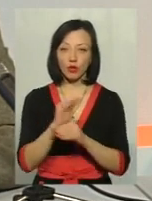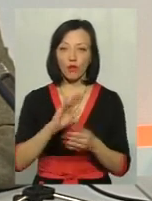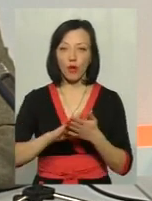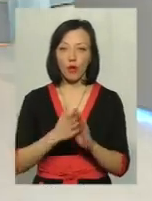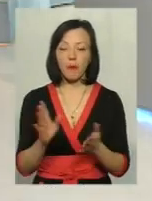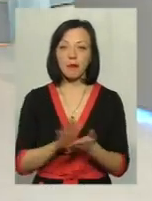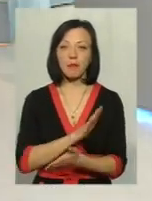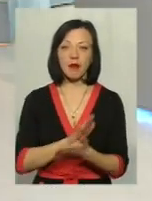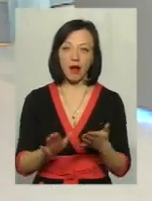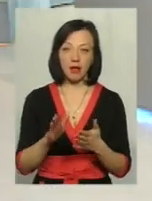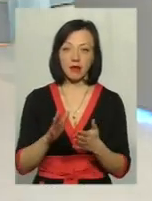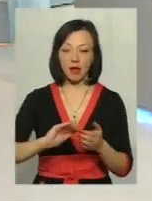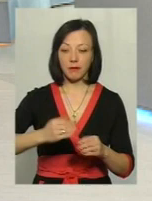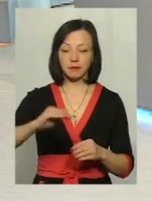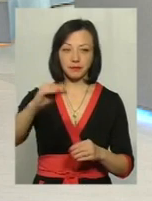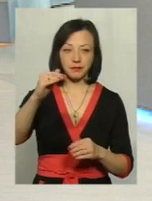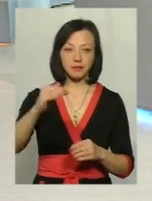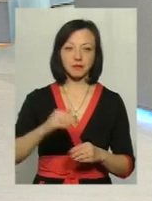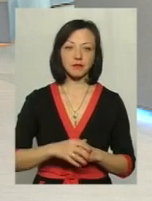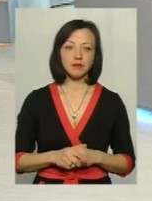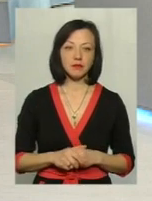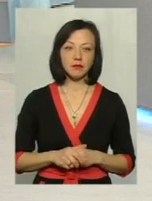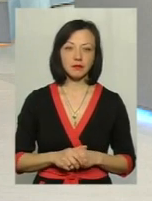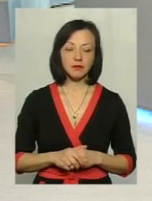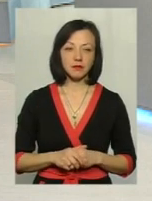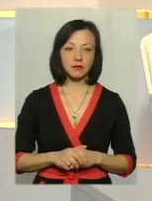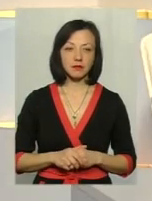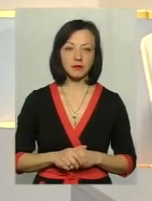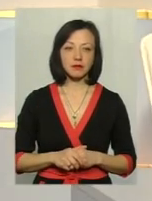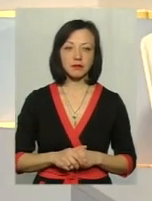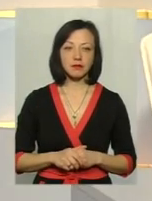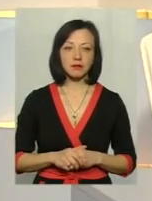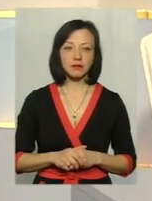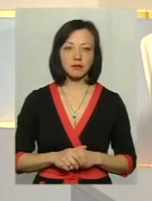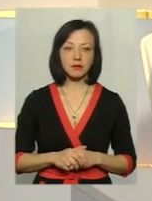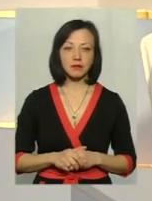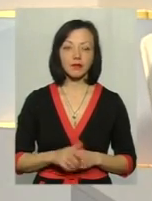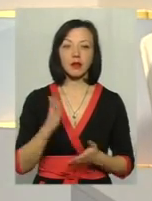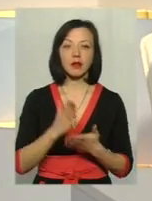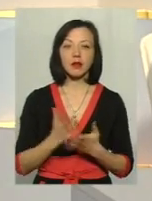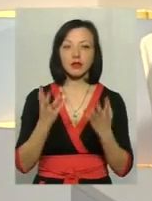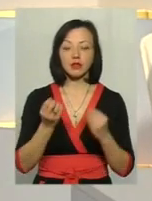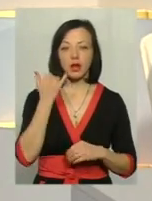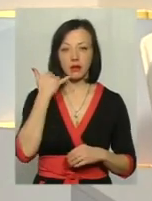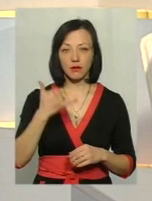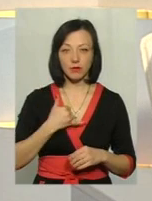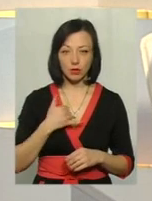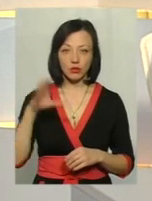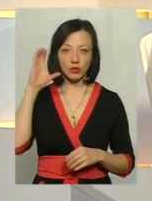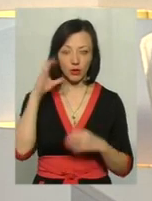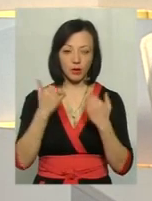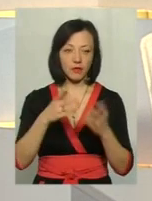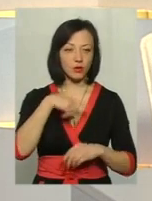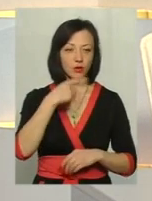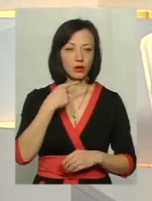угоду на прибирання сходових кліток і сходів. Дякую за відповідь. У нас є наступний телефонний дзвінок. Говоріть,